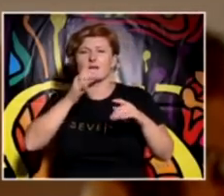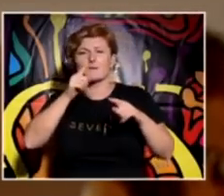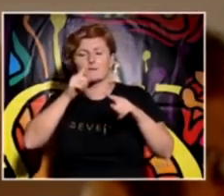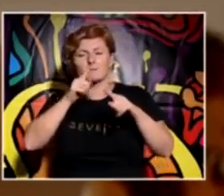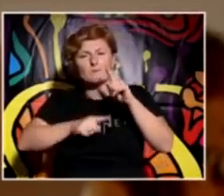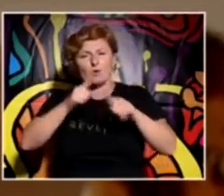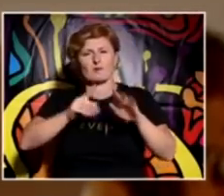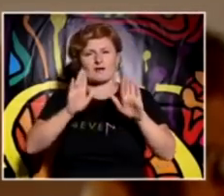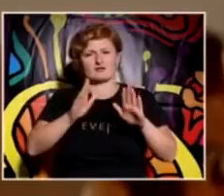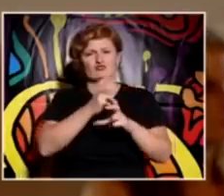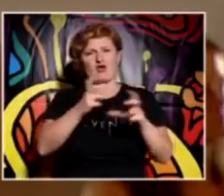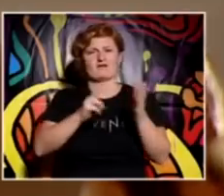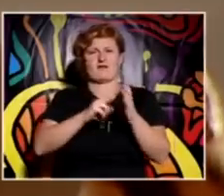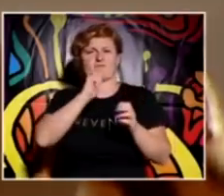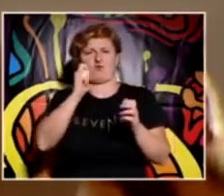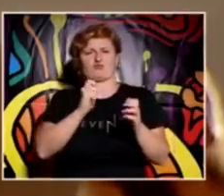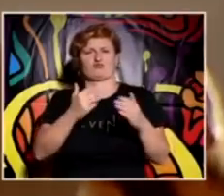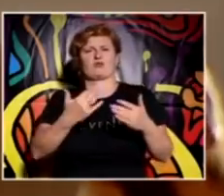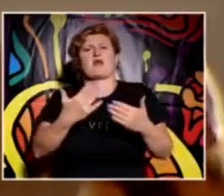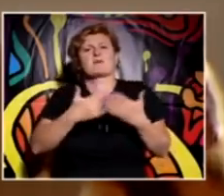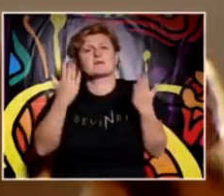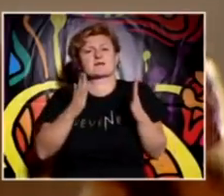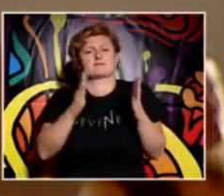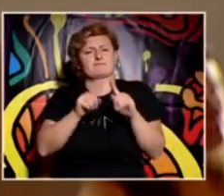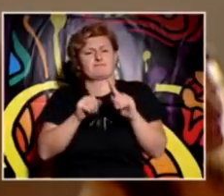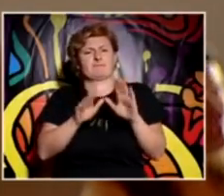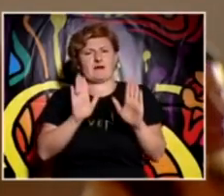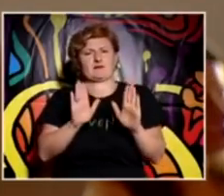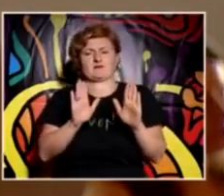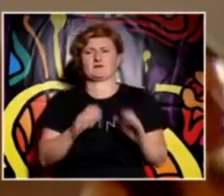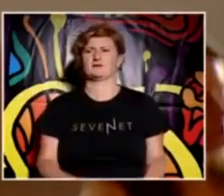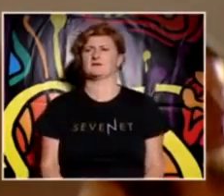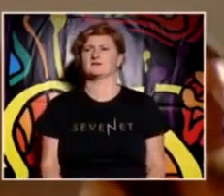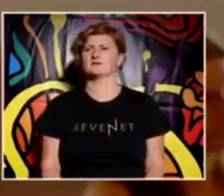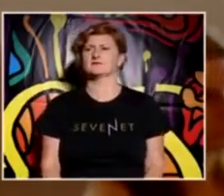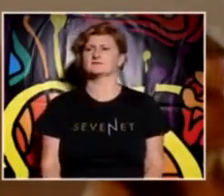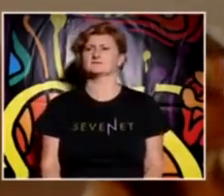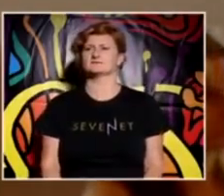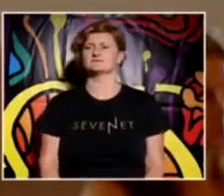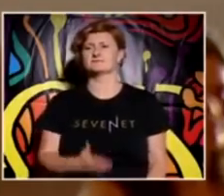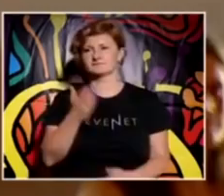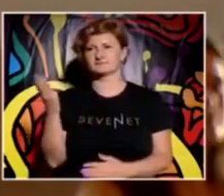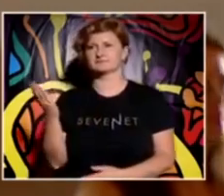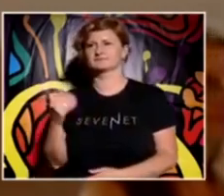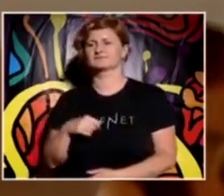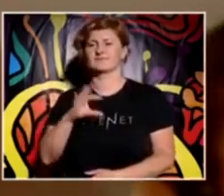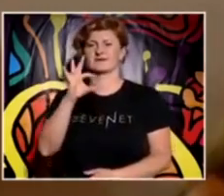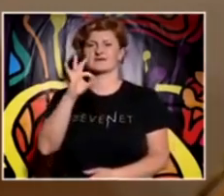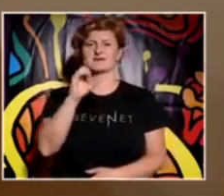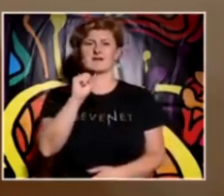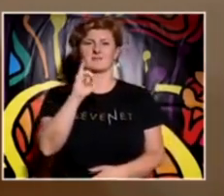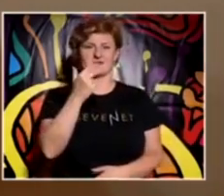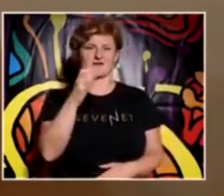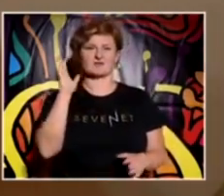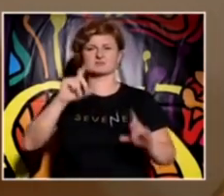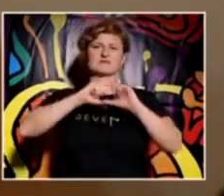ale jaki czas jest dla was najlepszy? Dla każdego z was i to ciebie też, Jarek. To ja na końcu, bardzo proszę. Sabina, wiesz, postanowiła